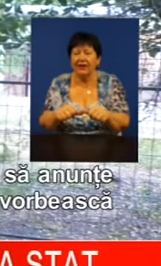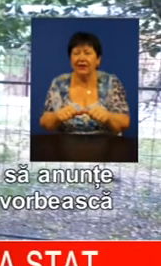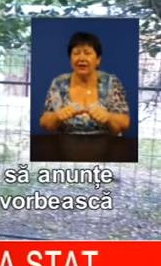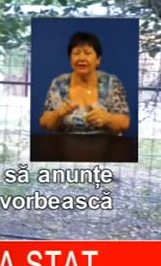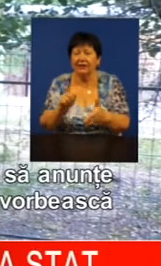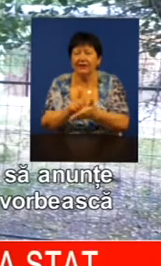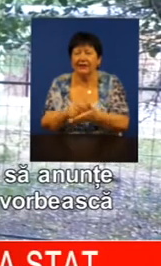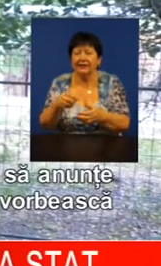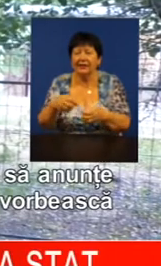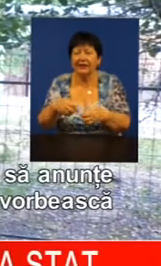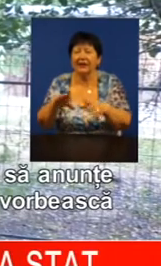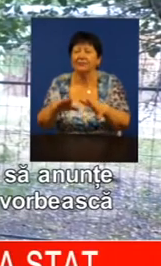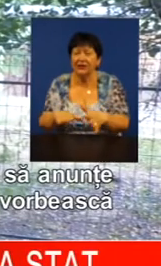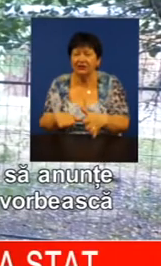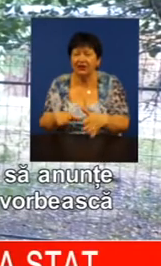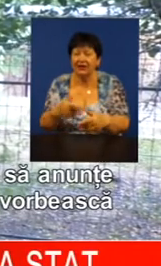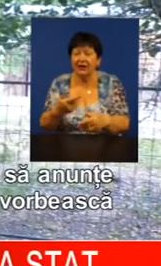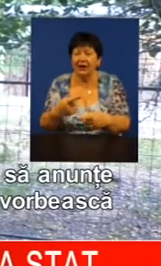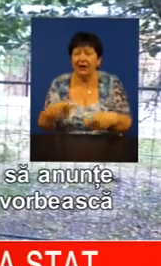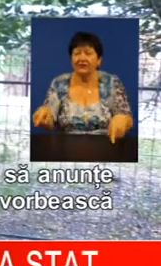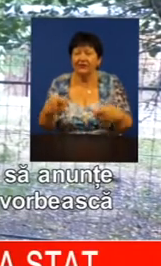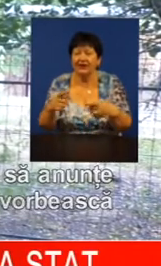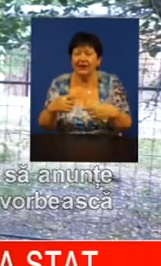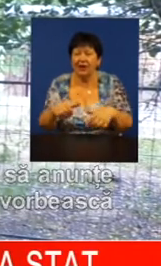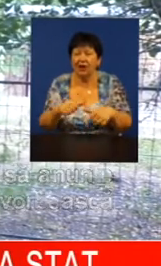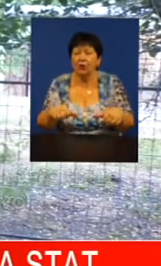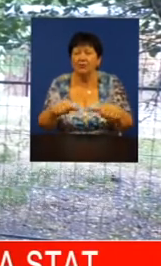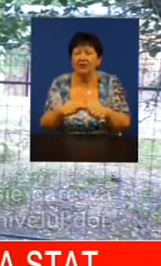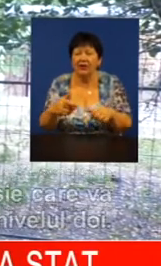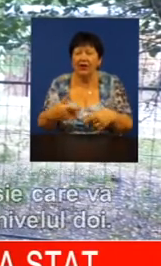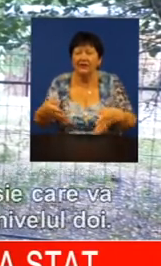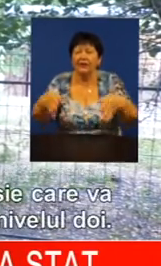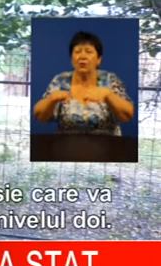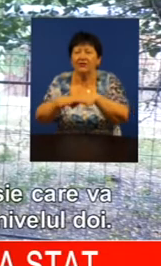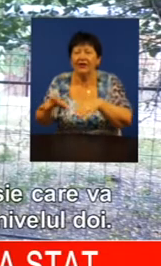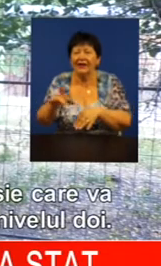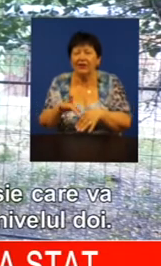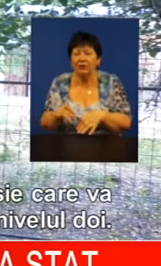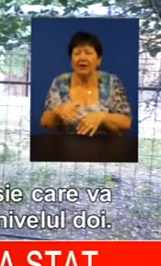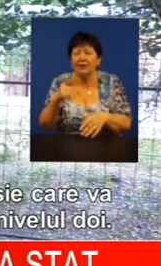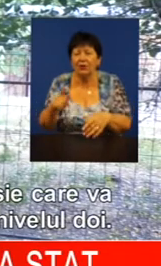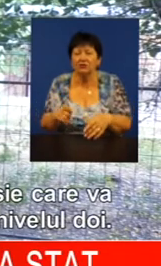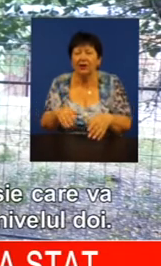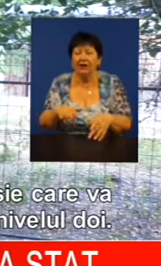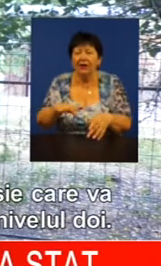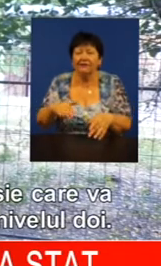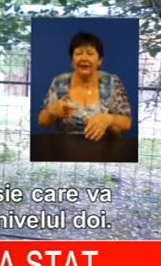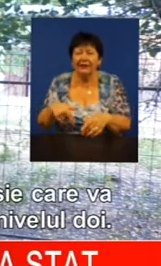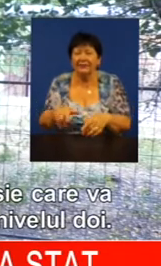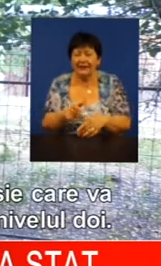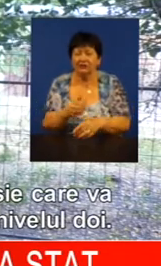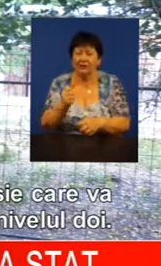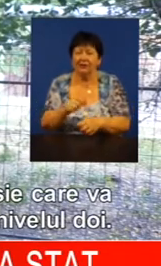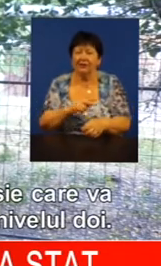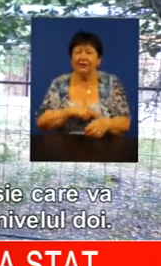сделать распоряжение о создании комиссии, это примария. Потом они идут на второй уровень района, и мы уже делаем дальше работу, которую мы должны